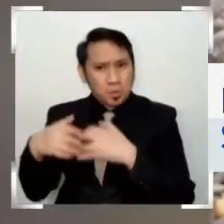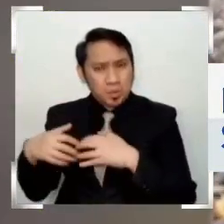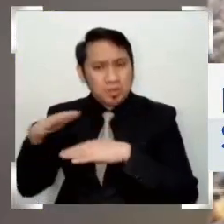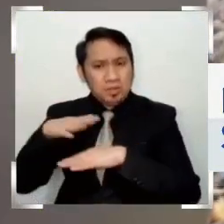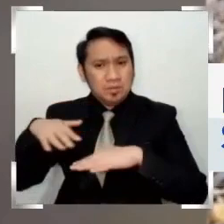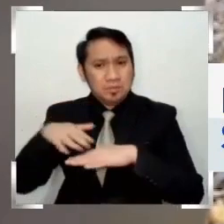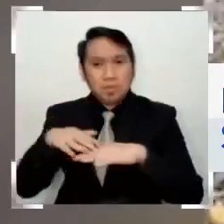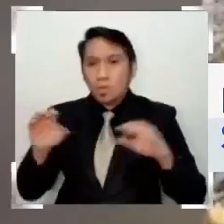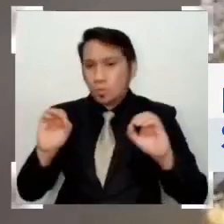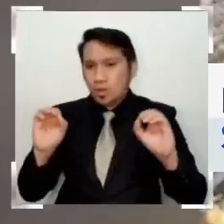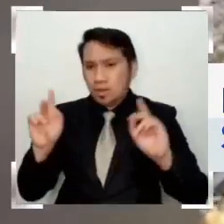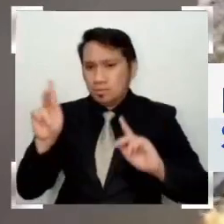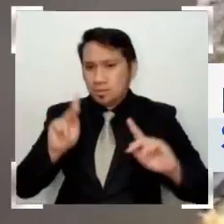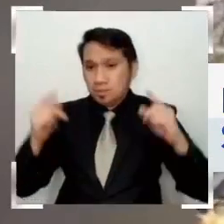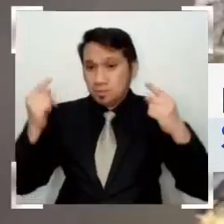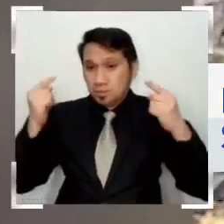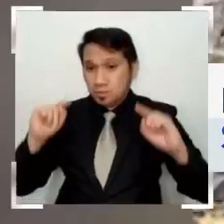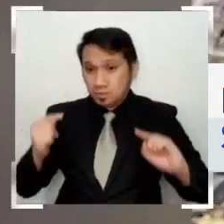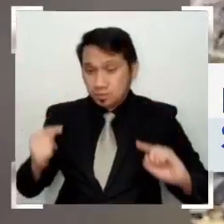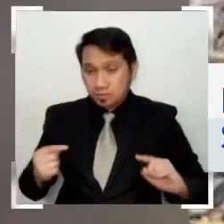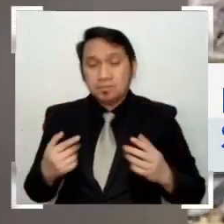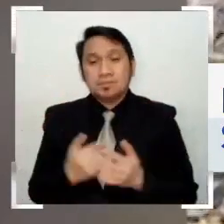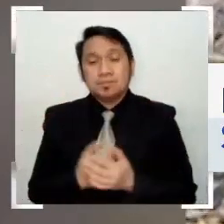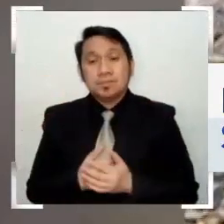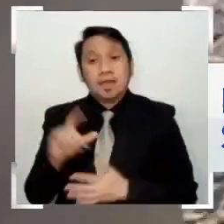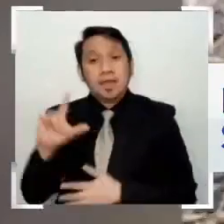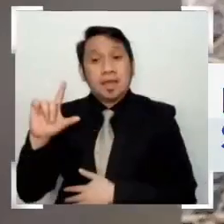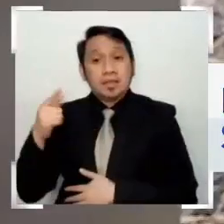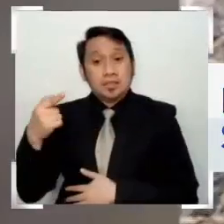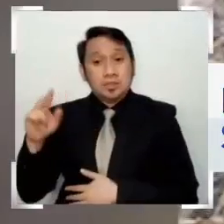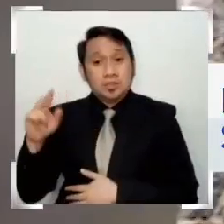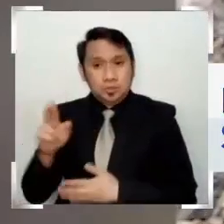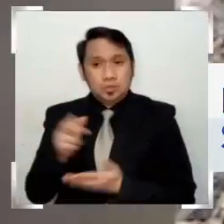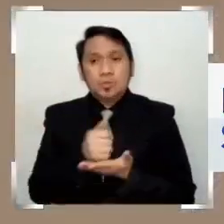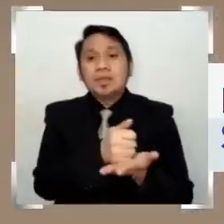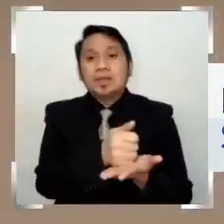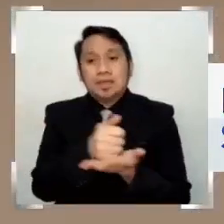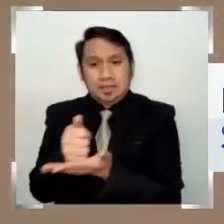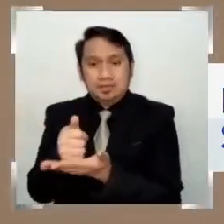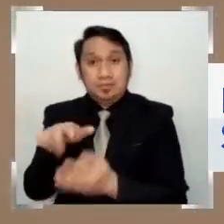insidente. Nagpaabot raw ng tulong ang lokal na pamahalaan sa mga apektadong residente.